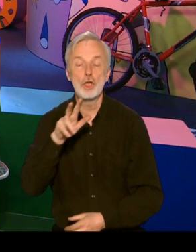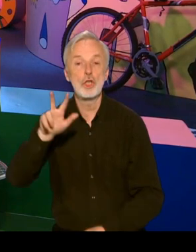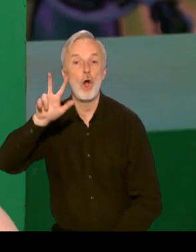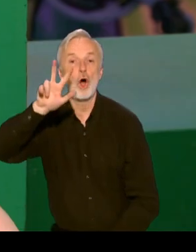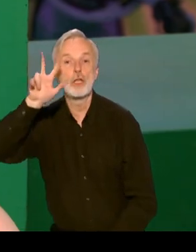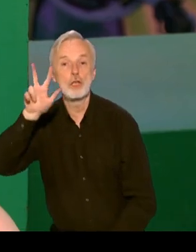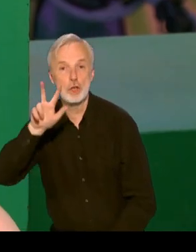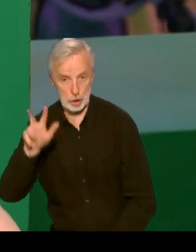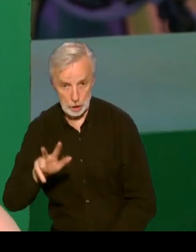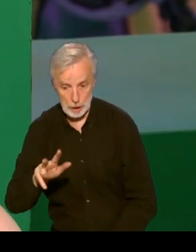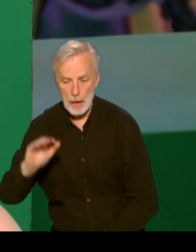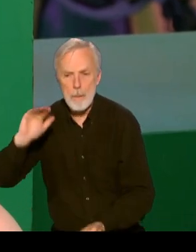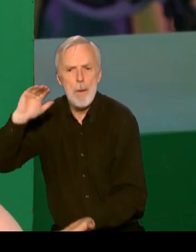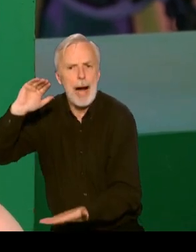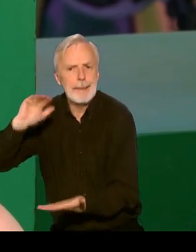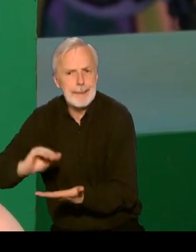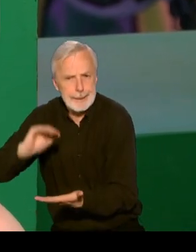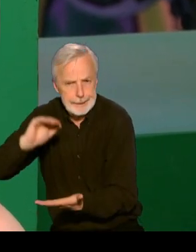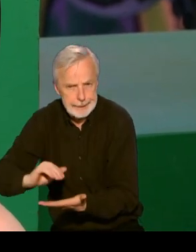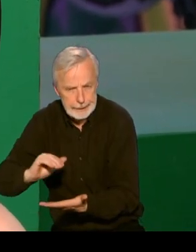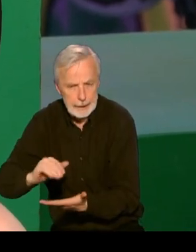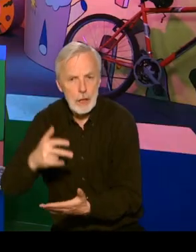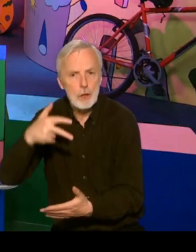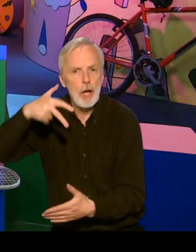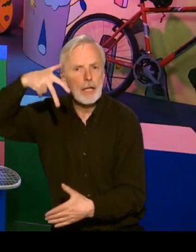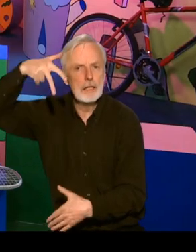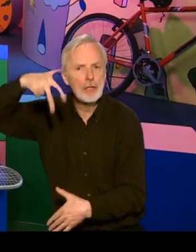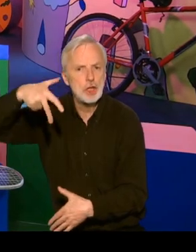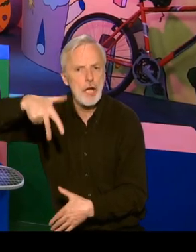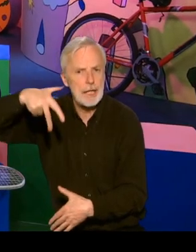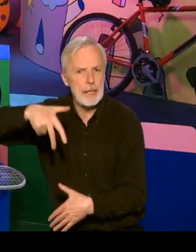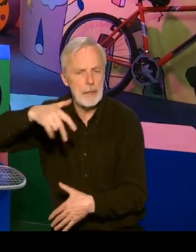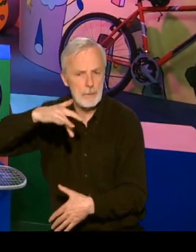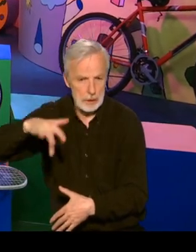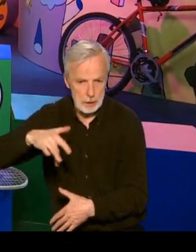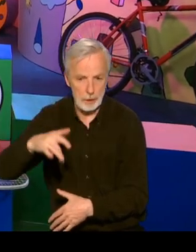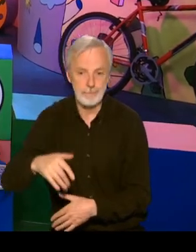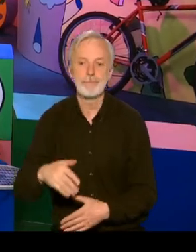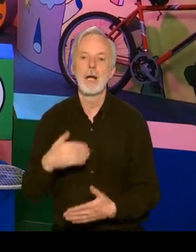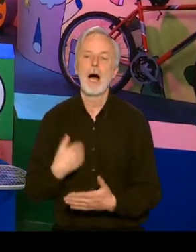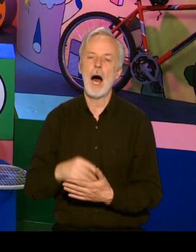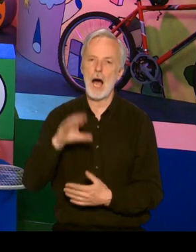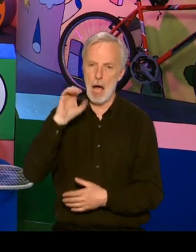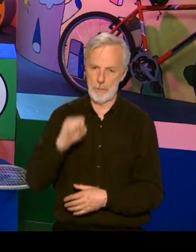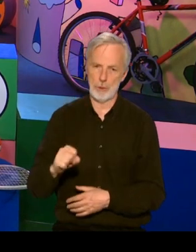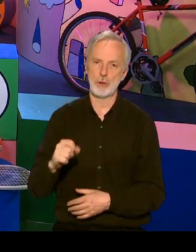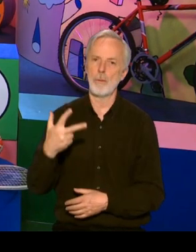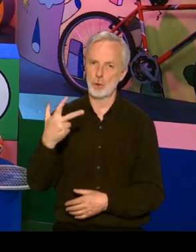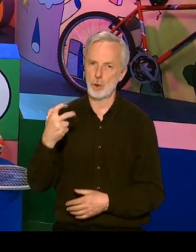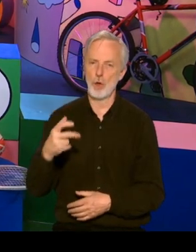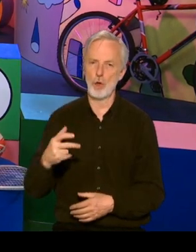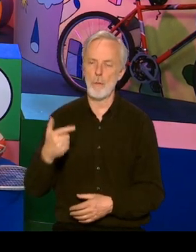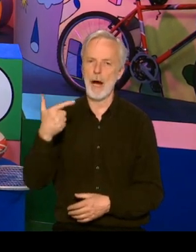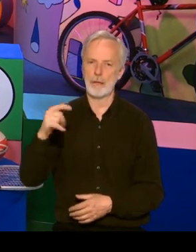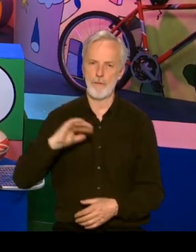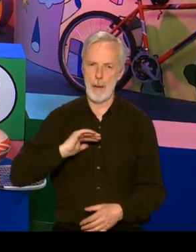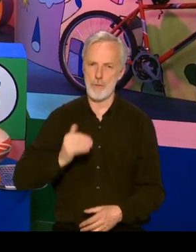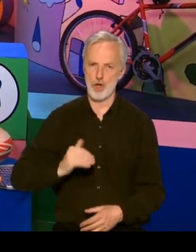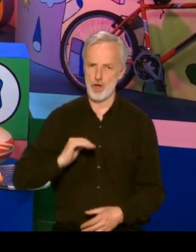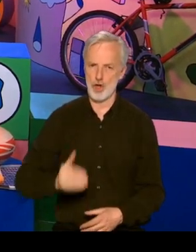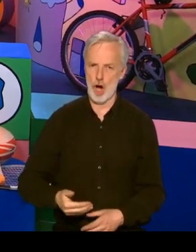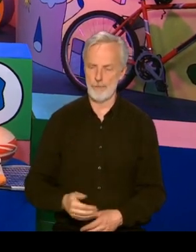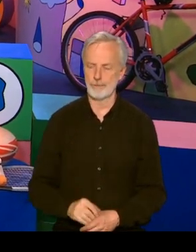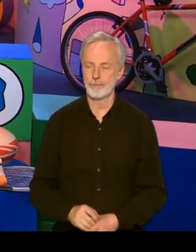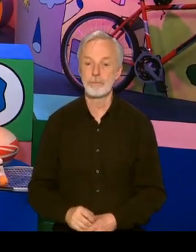nejnižší stupídek má trojku, to je třetí místo prostě. Jo, tu poznám, protože má dvě bříška, to mi říkala Lucka.